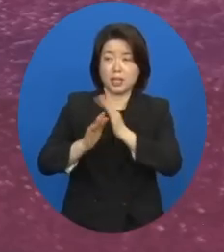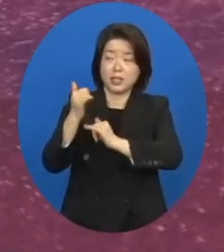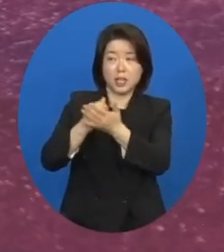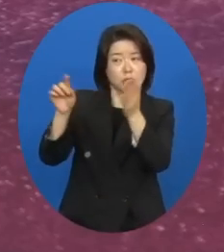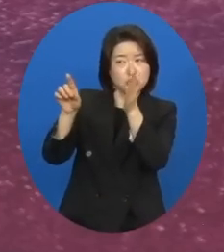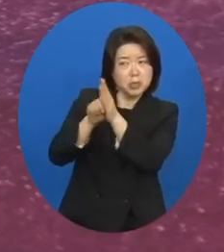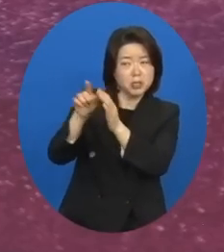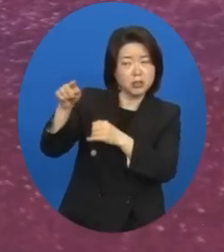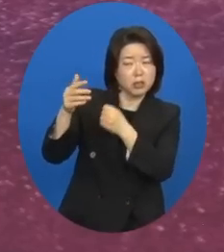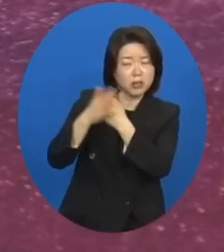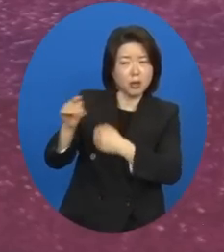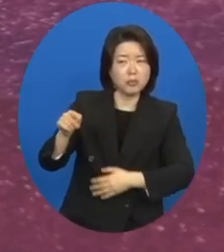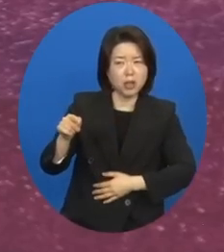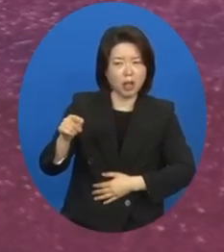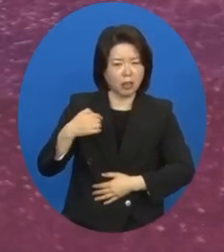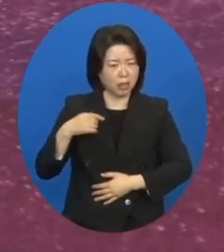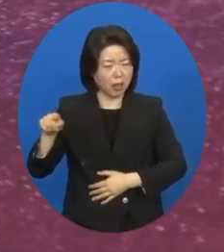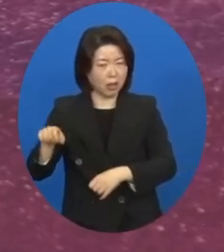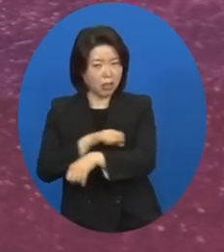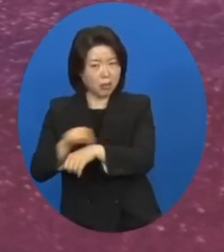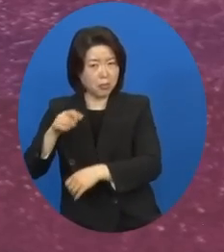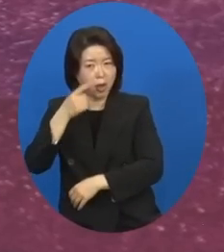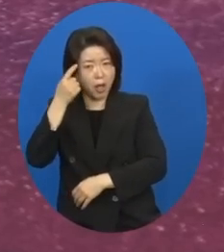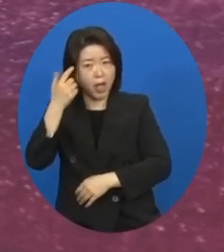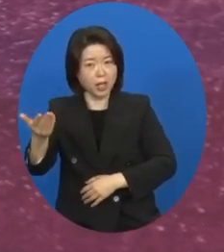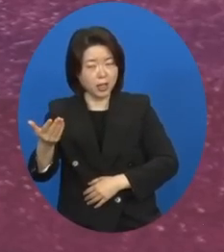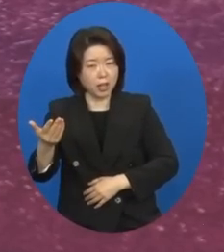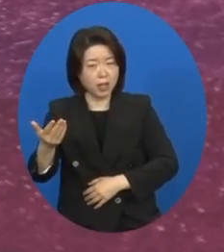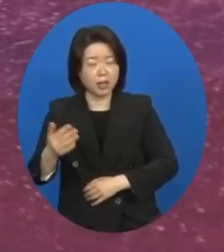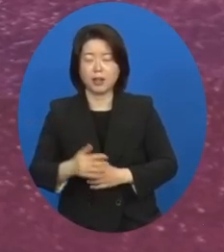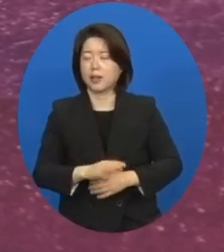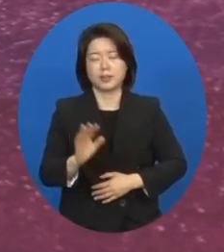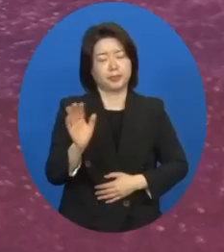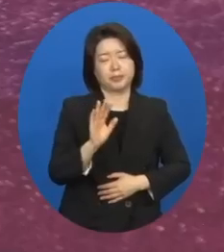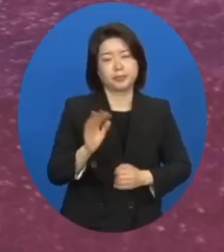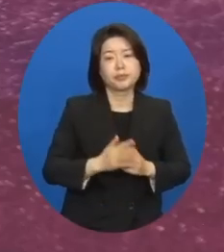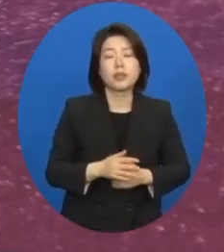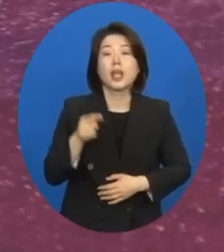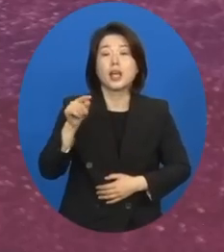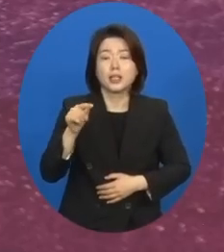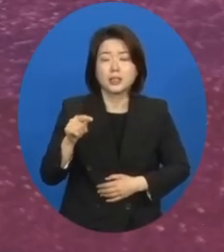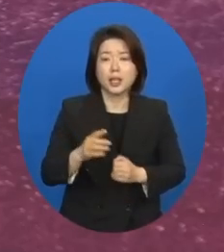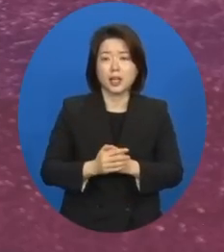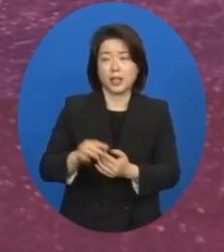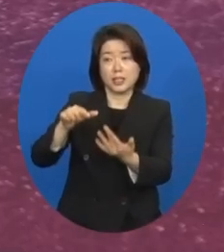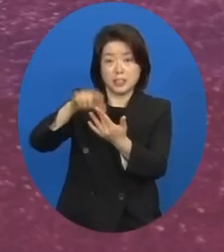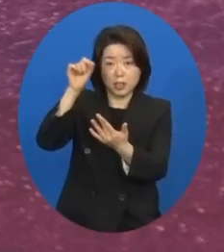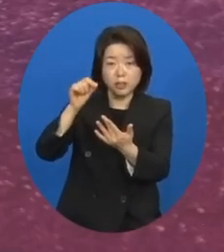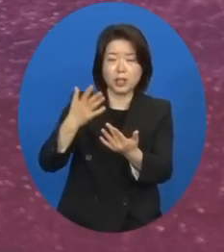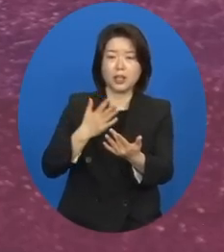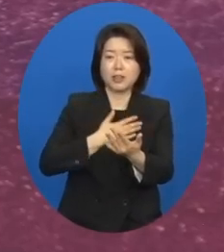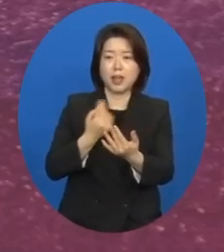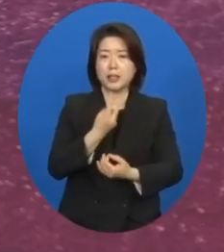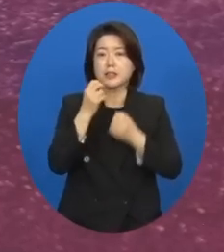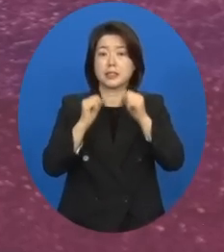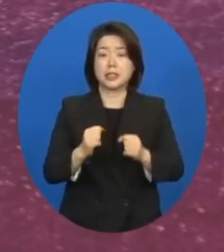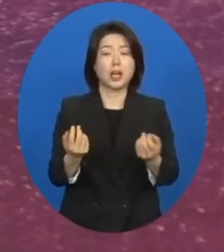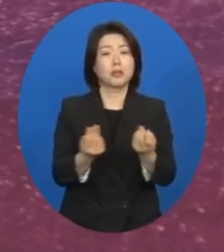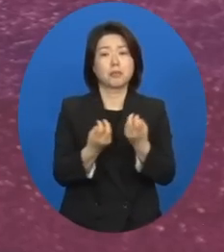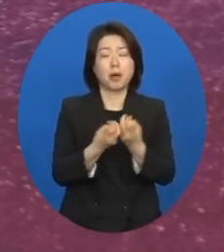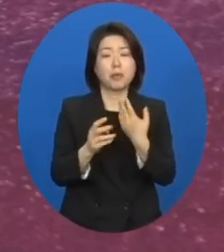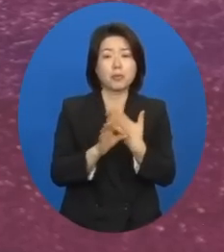해야 되나 유별나게 생각할 때도 있을 것입니다. 하지만 그 선택이 내가 사는 길이라면